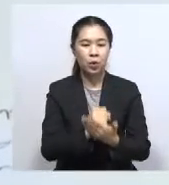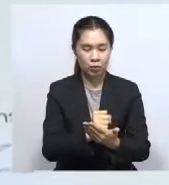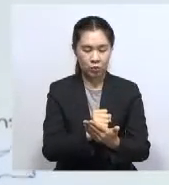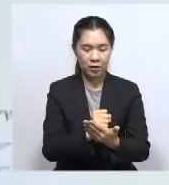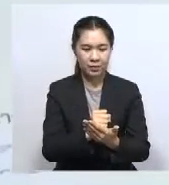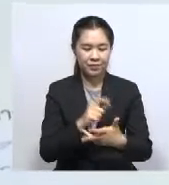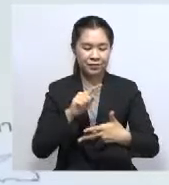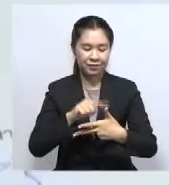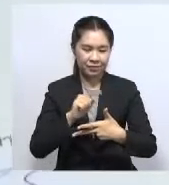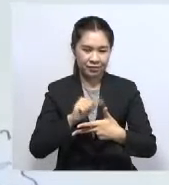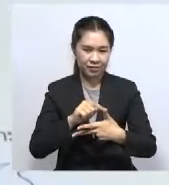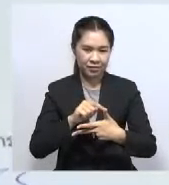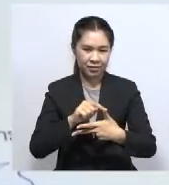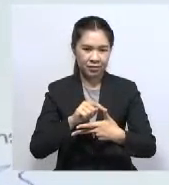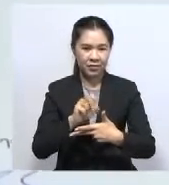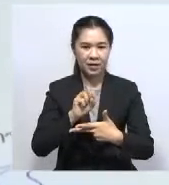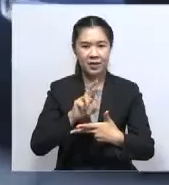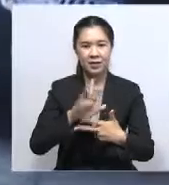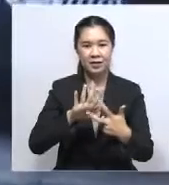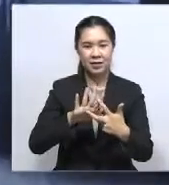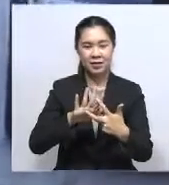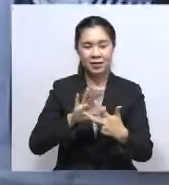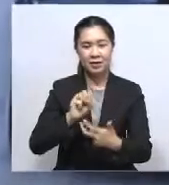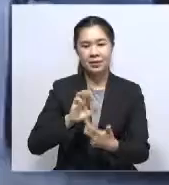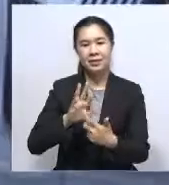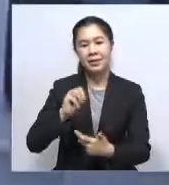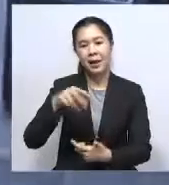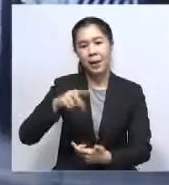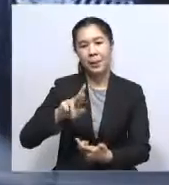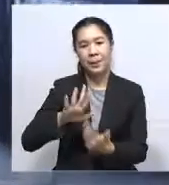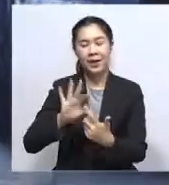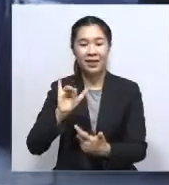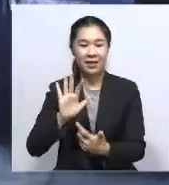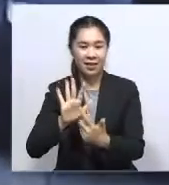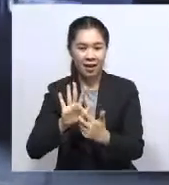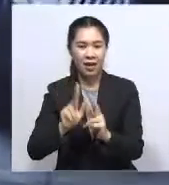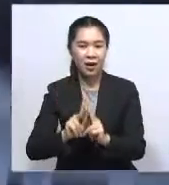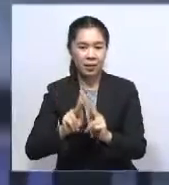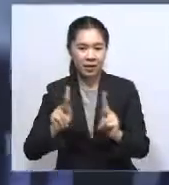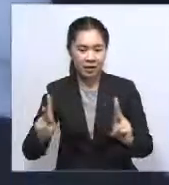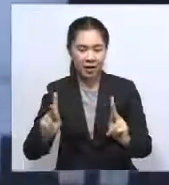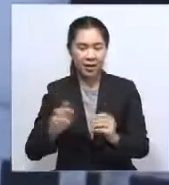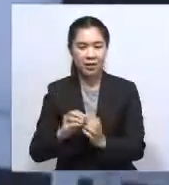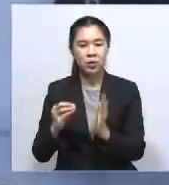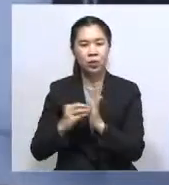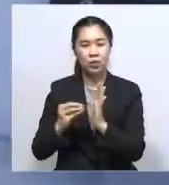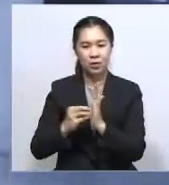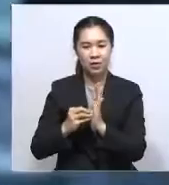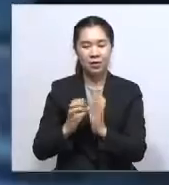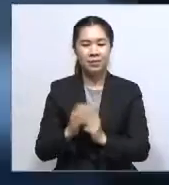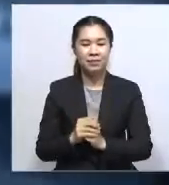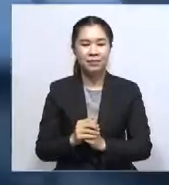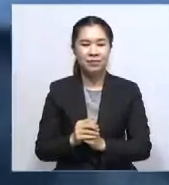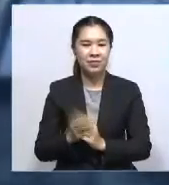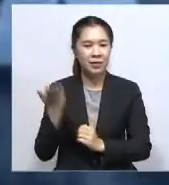วัดสะเกดอดีตพระพรหมดีโลกเจ้าอาวาสวัดสามพยากรรมการมหาเถรสมาคมและเจ้าคณะกรุงเทพมหานครและ